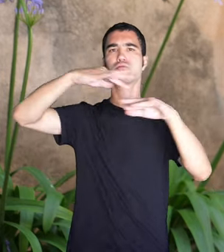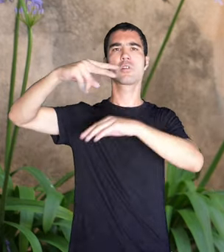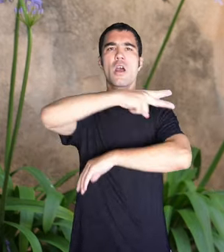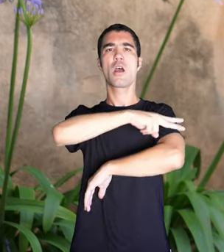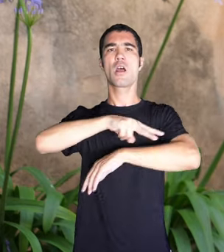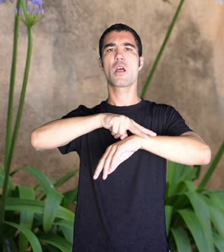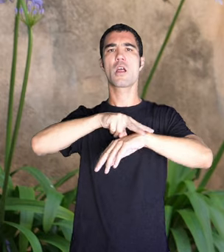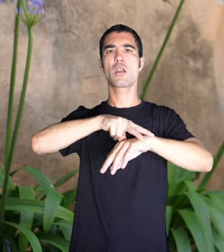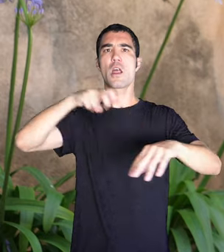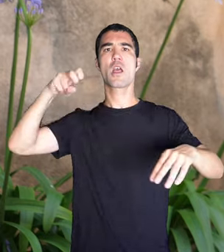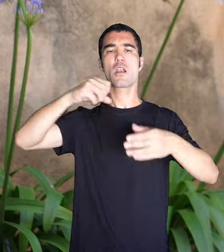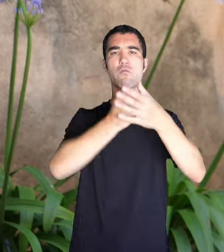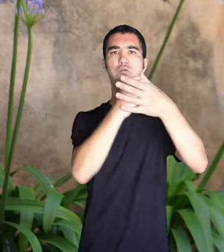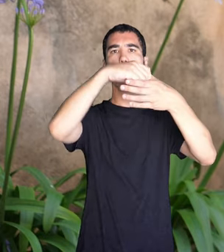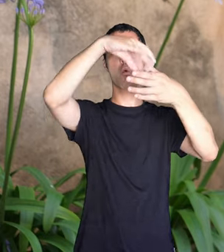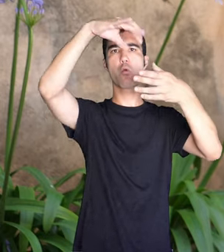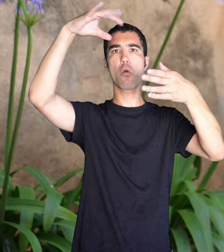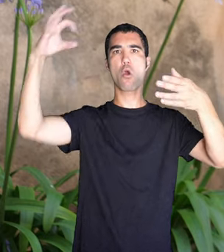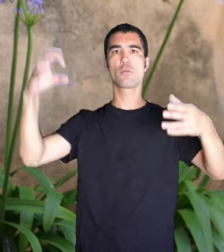negra, s'ha de fum que traien,